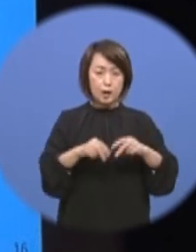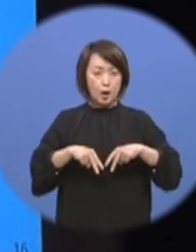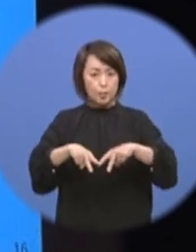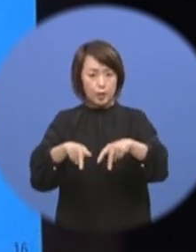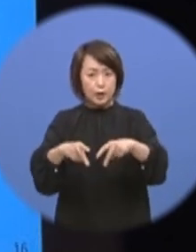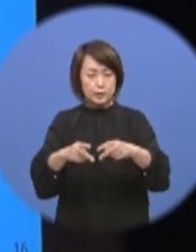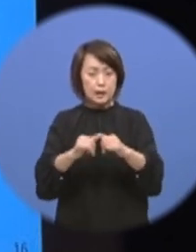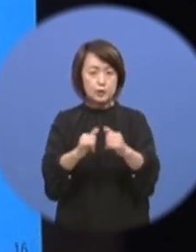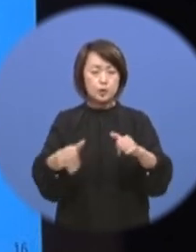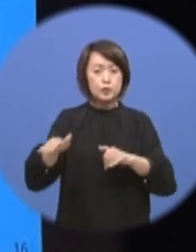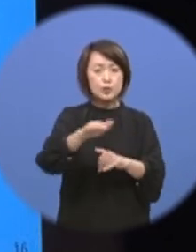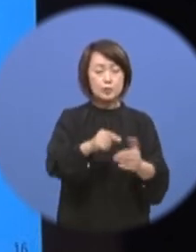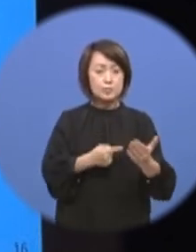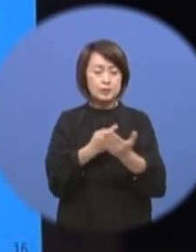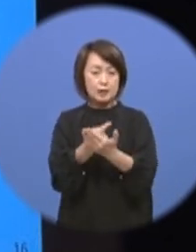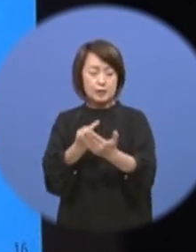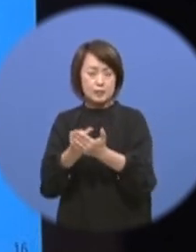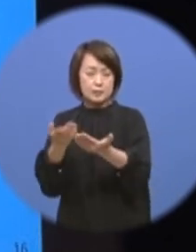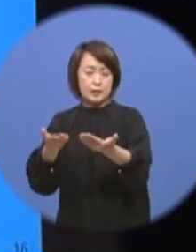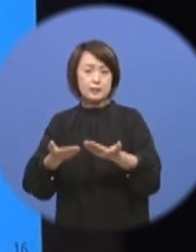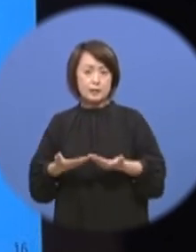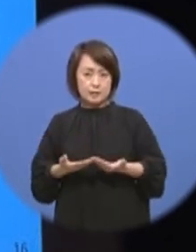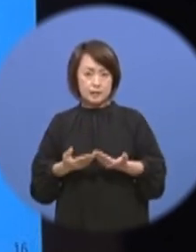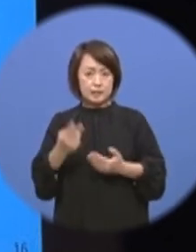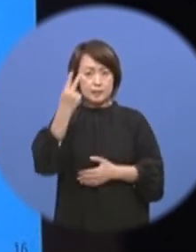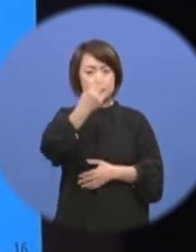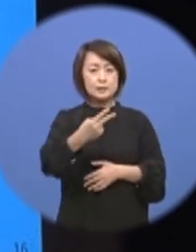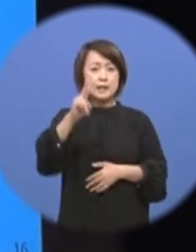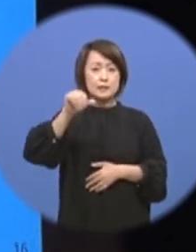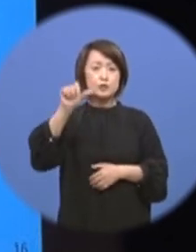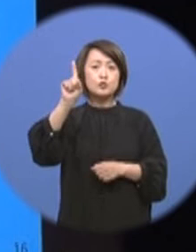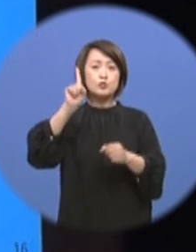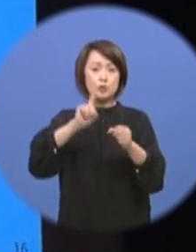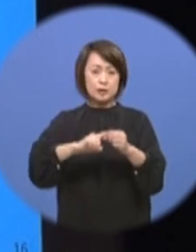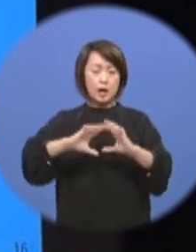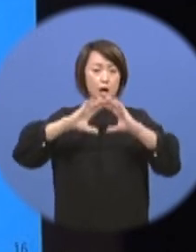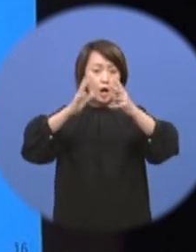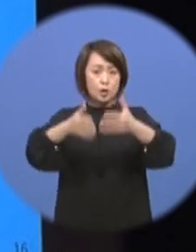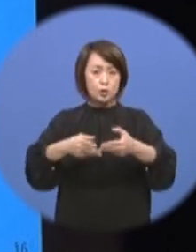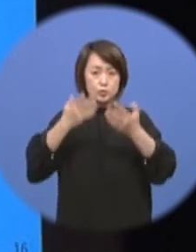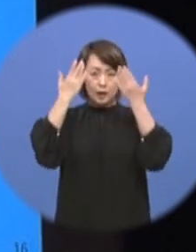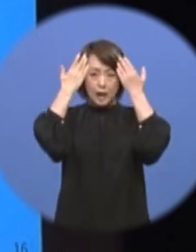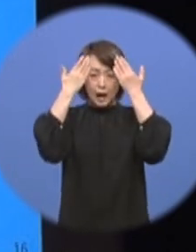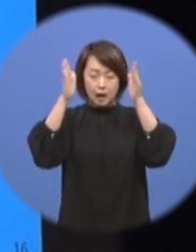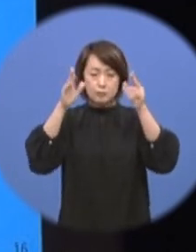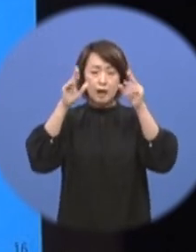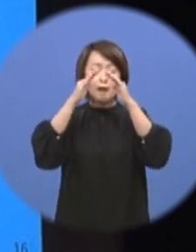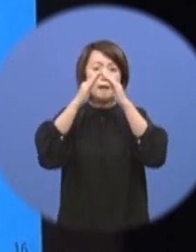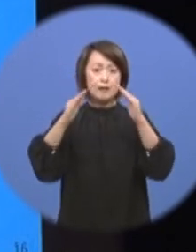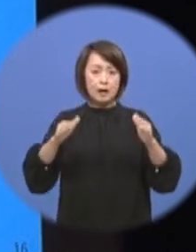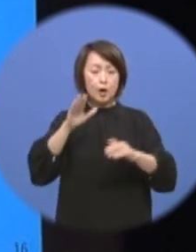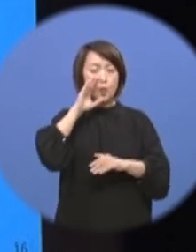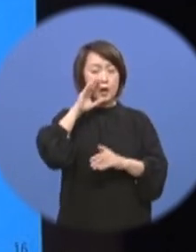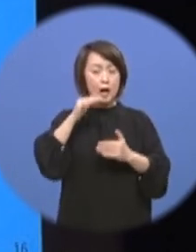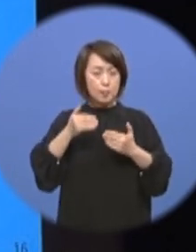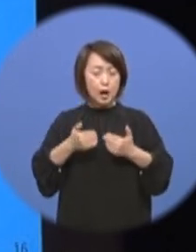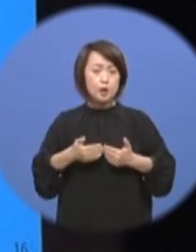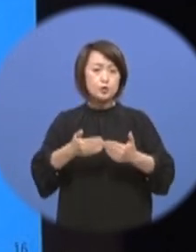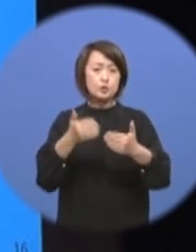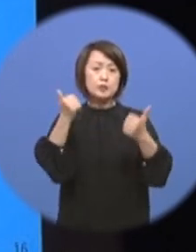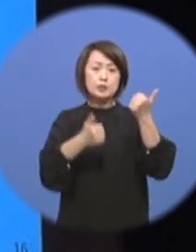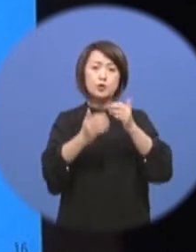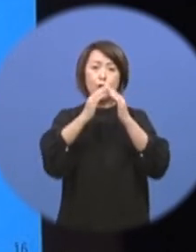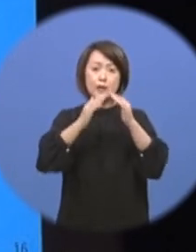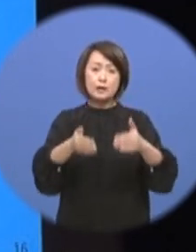方々にも参加していただいて2025年国際博覧会はか今推進協議会を設立